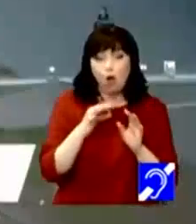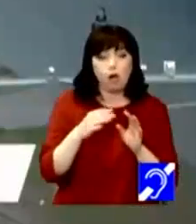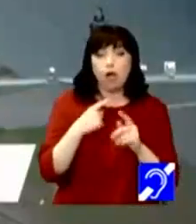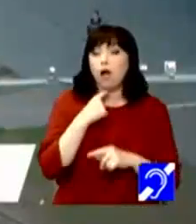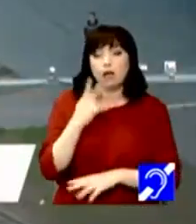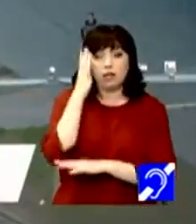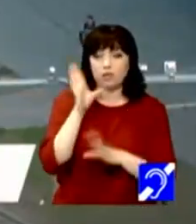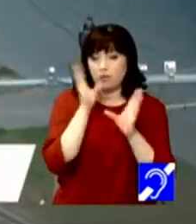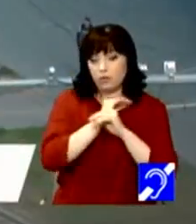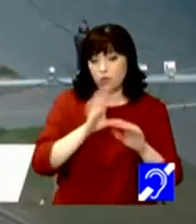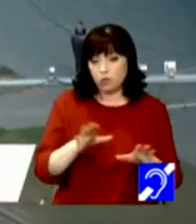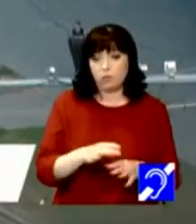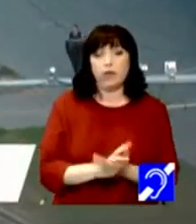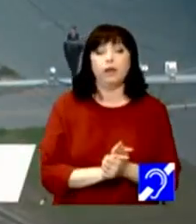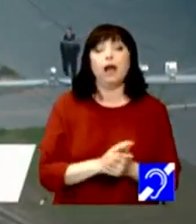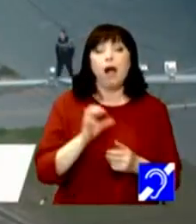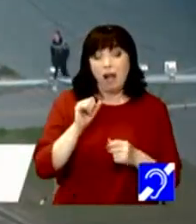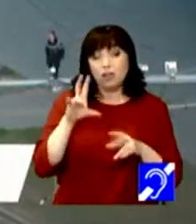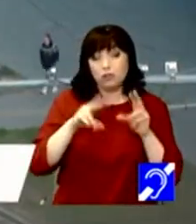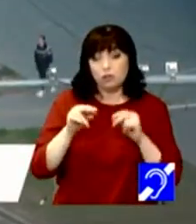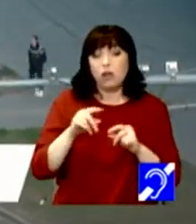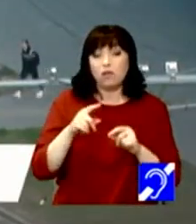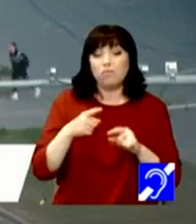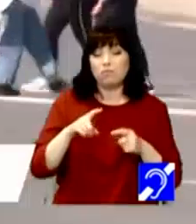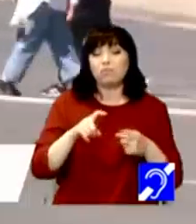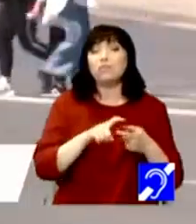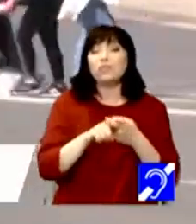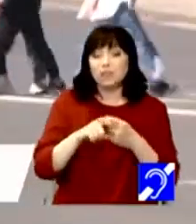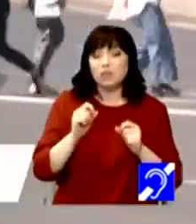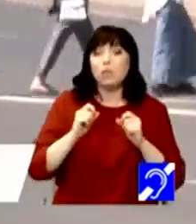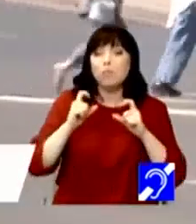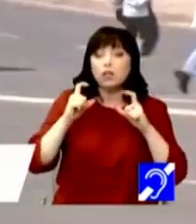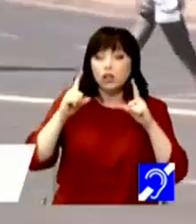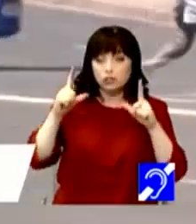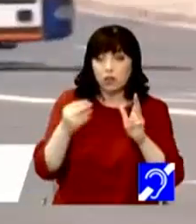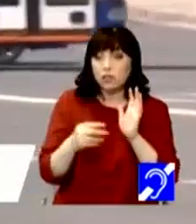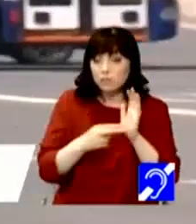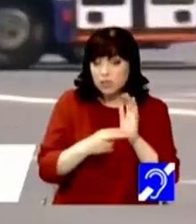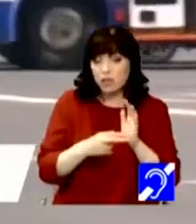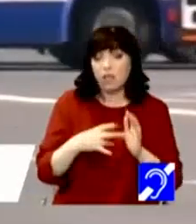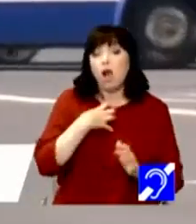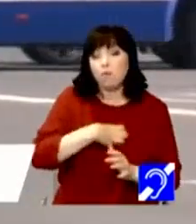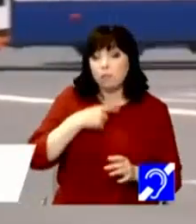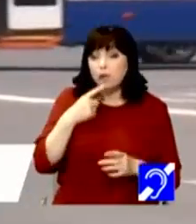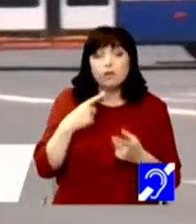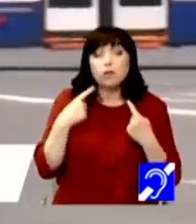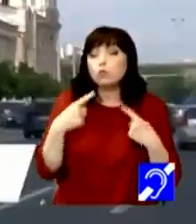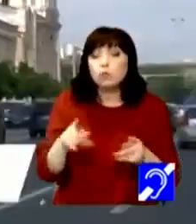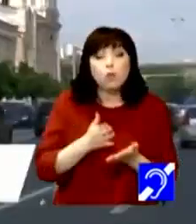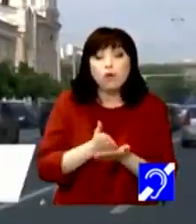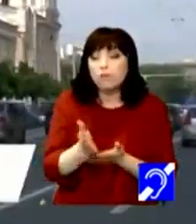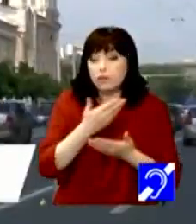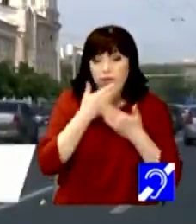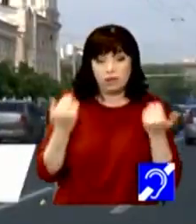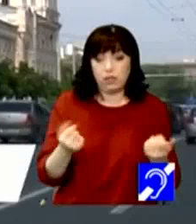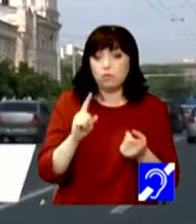vot, chiar la cererea lui Ion Ceban. În contextul scumpirilor din ultima perioadă, primarul general spune că nu vede altă soluție